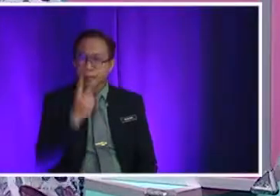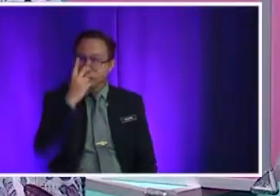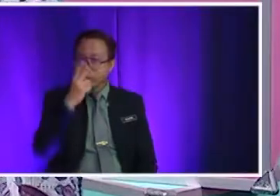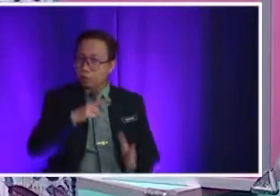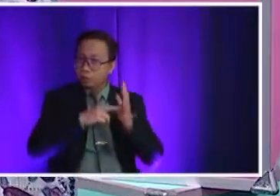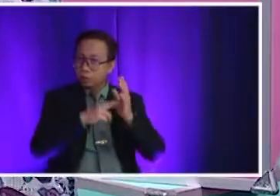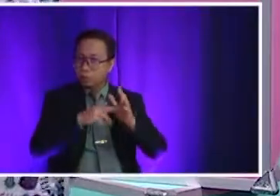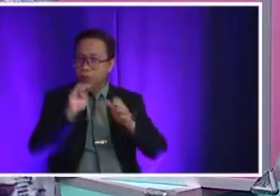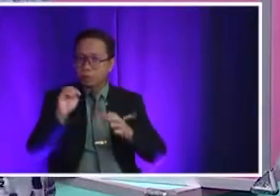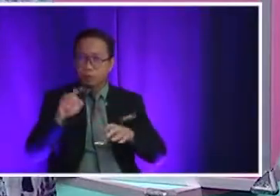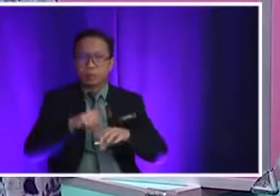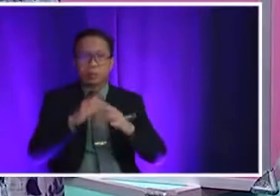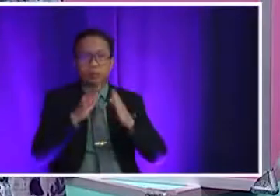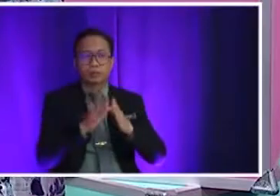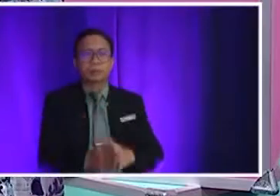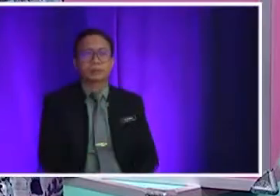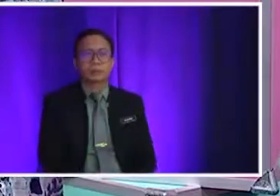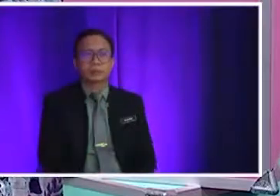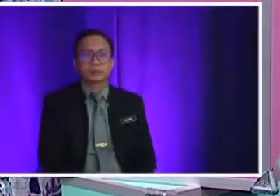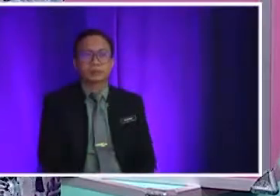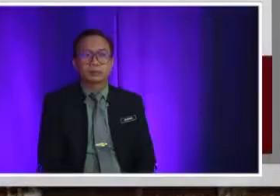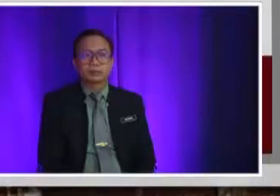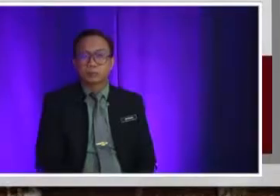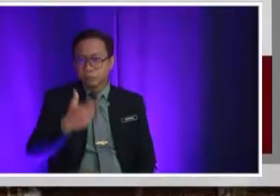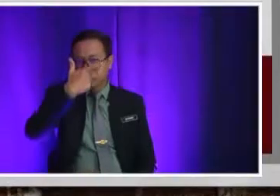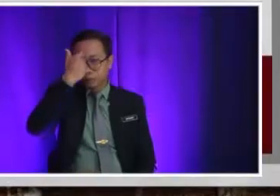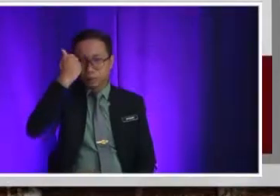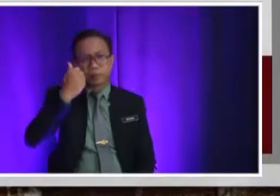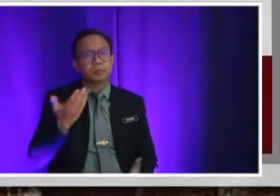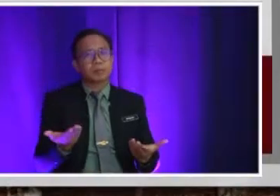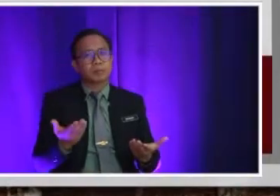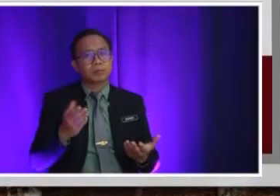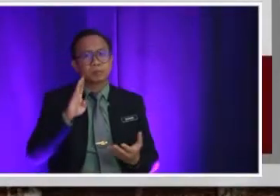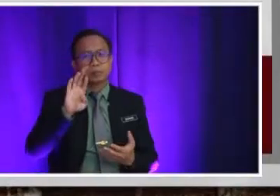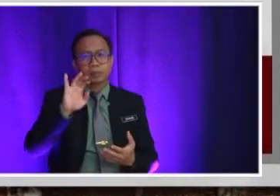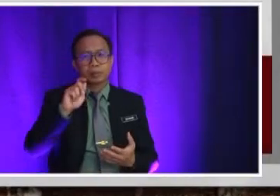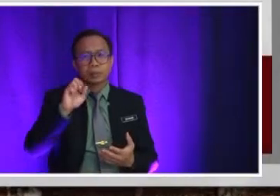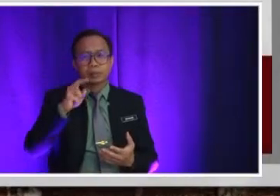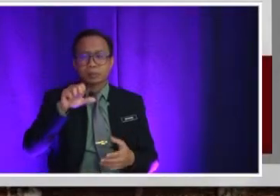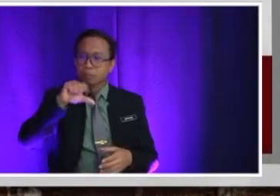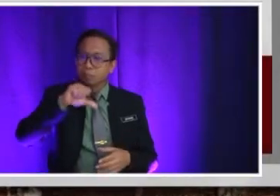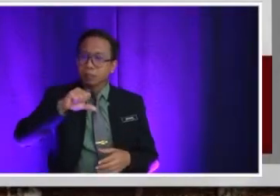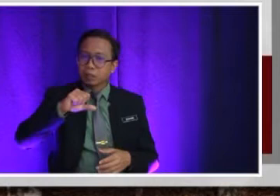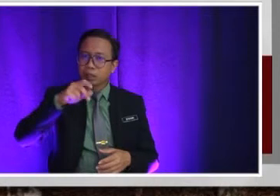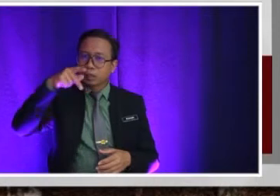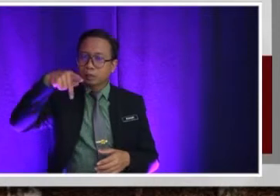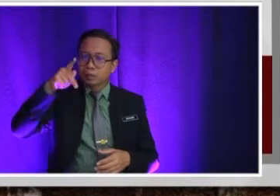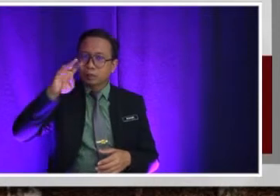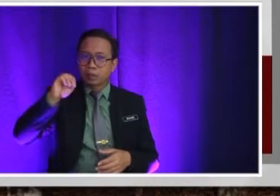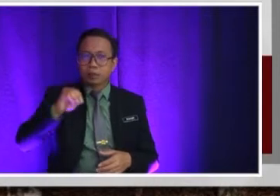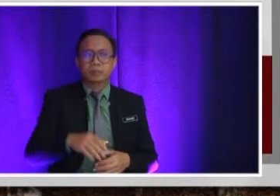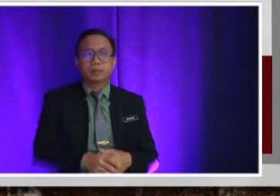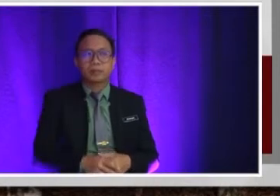murid-murid di rumah hai maceme kenapa British mengharamkan PCM dan Pati politik berpahaman